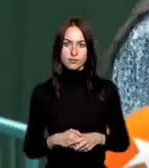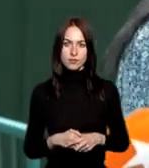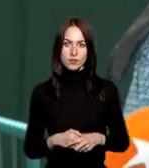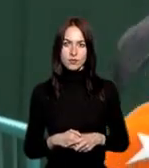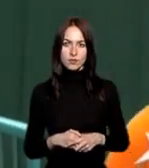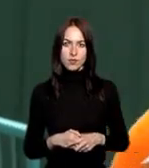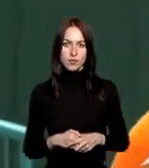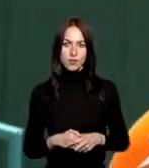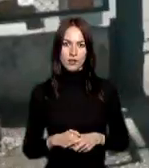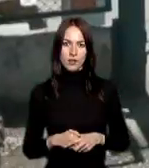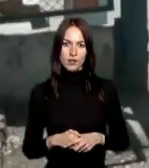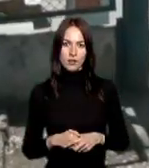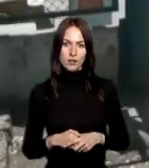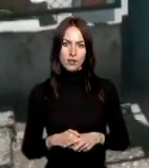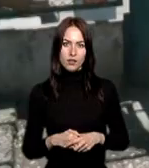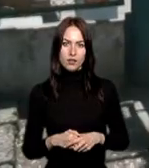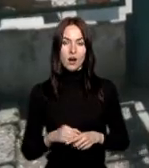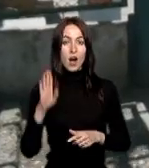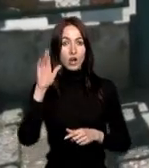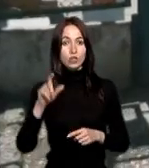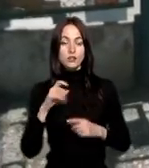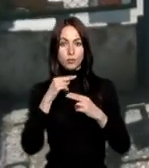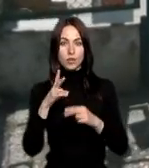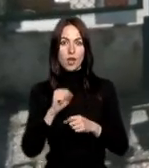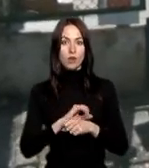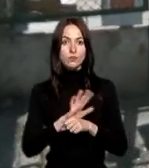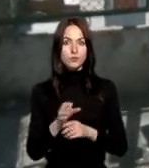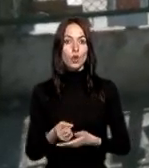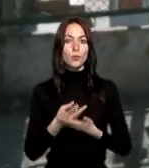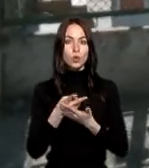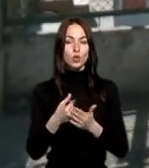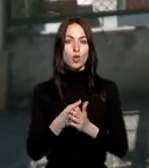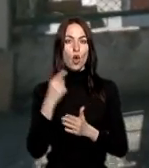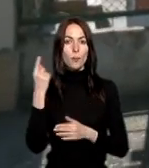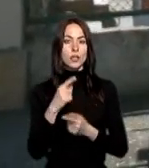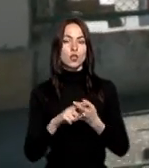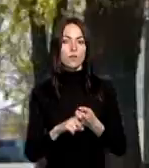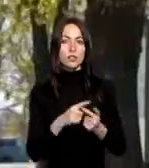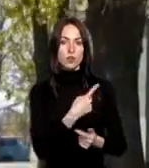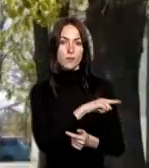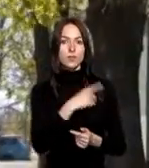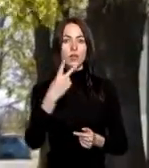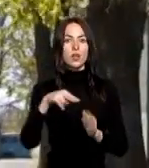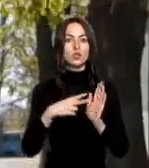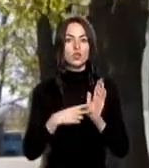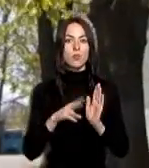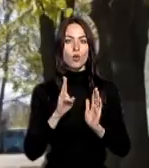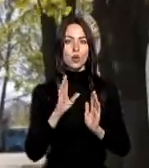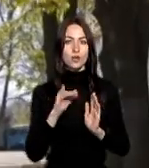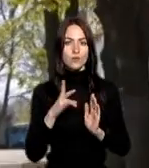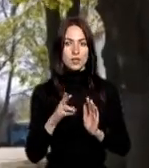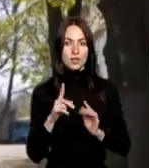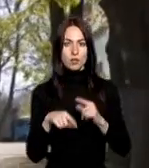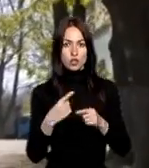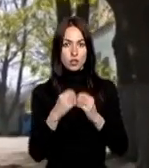зберегти батьку життя. Чоловіка з підозрою на ковід госпіталізували до обласної інфекційної лікарні 27 квітня. За